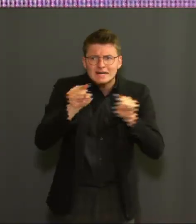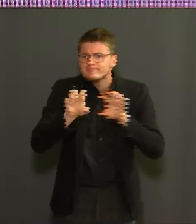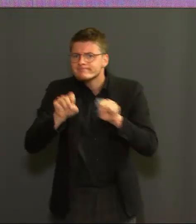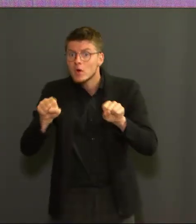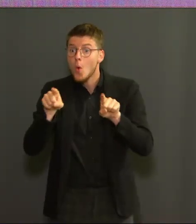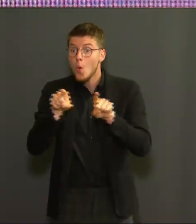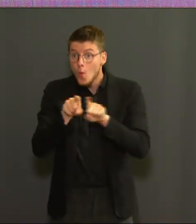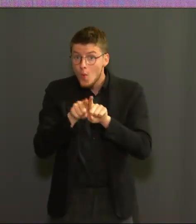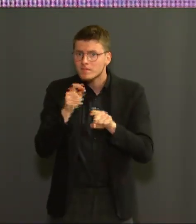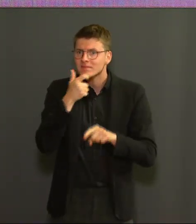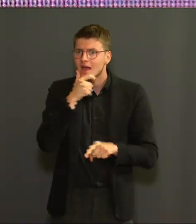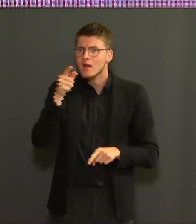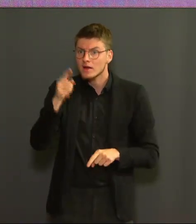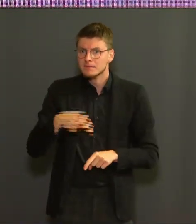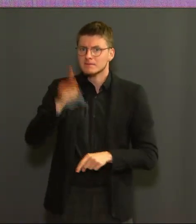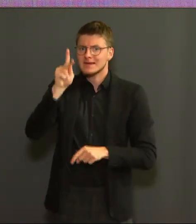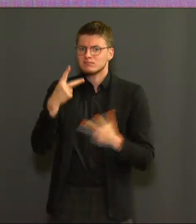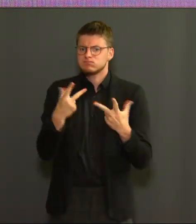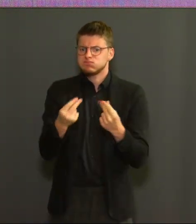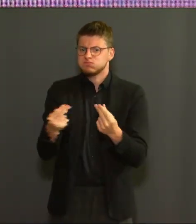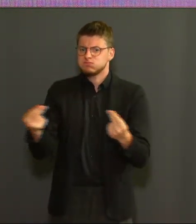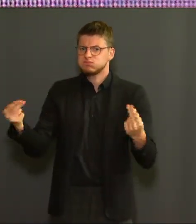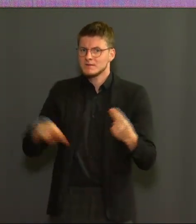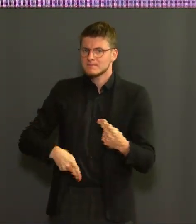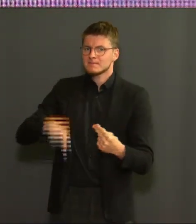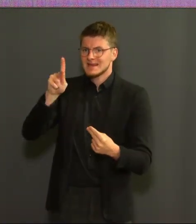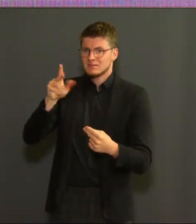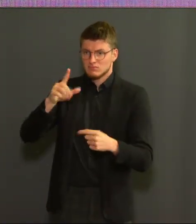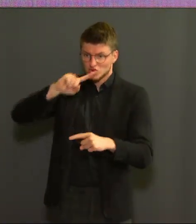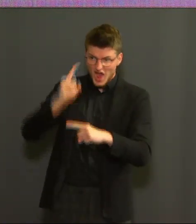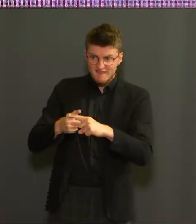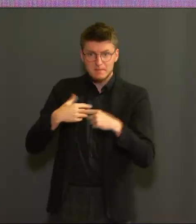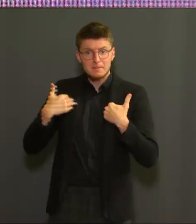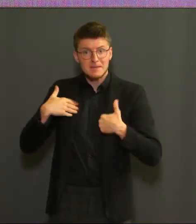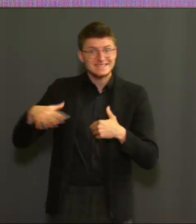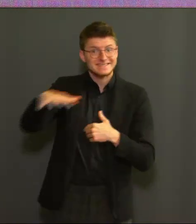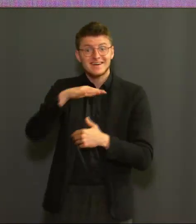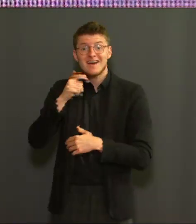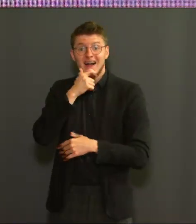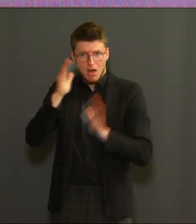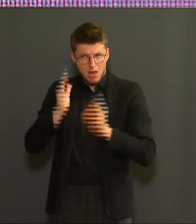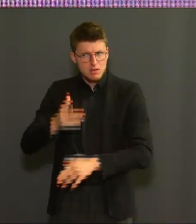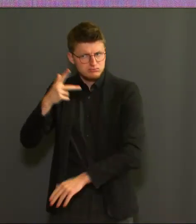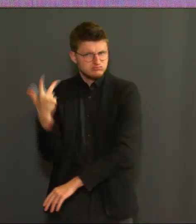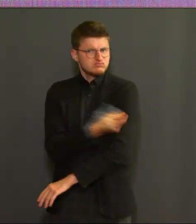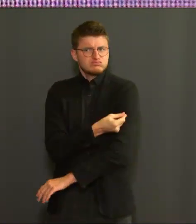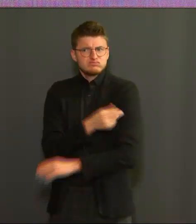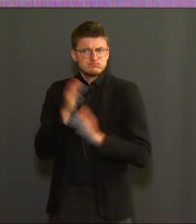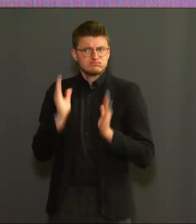het vaccin. Bijna de helft van de bevolking in het Verenigd Koninkrijk is volledig